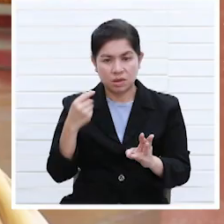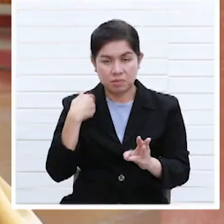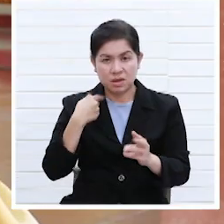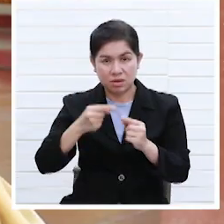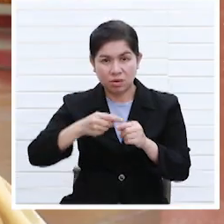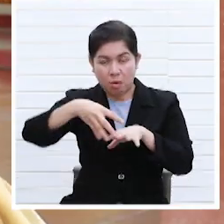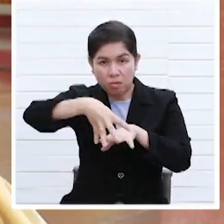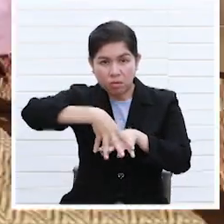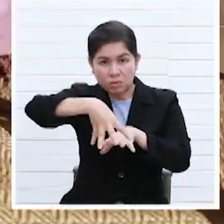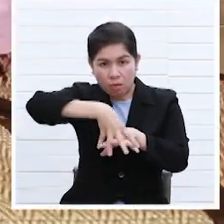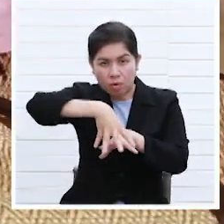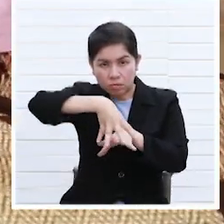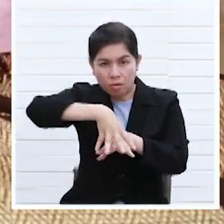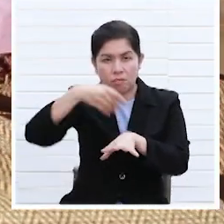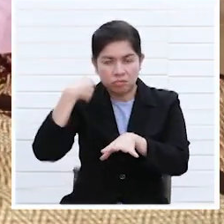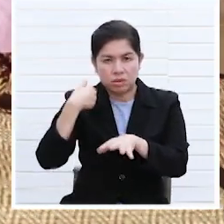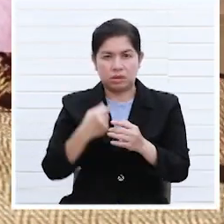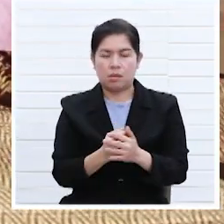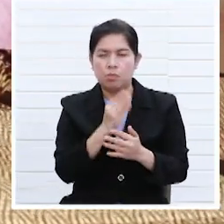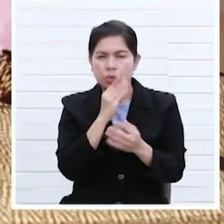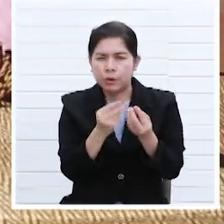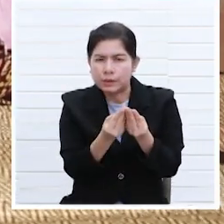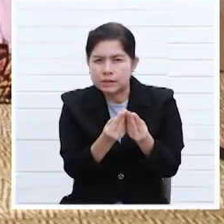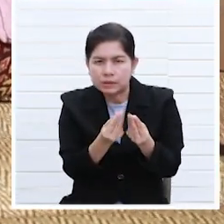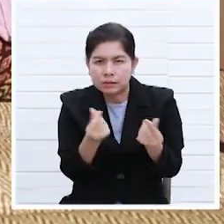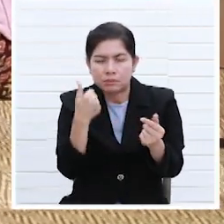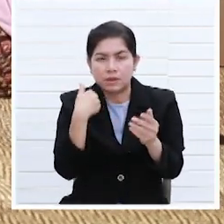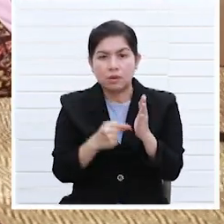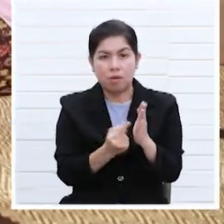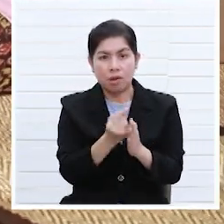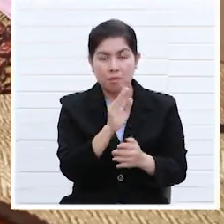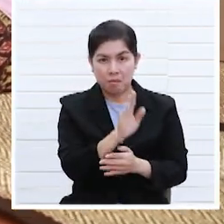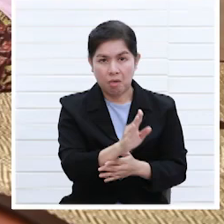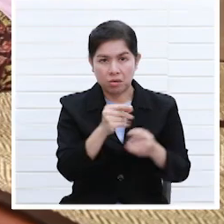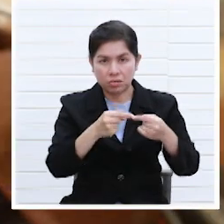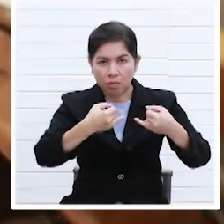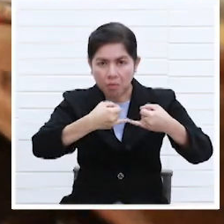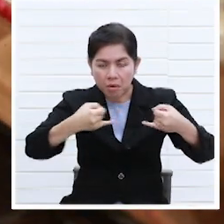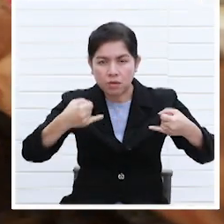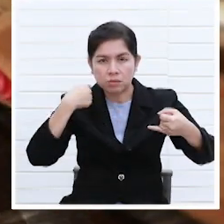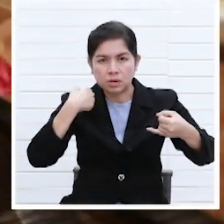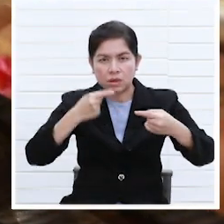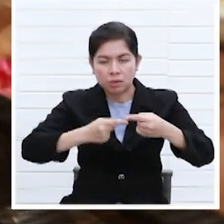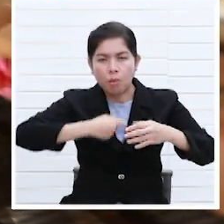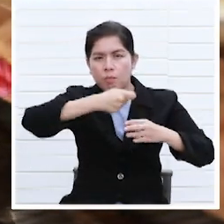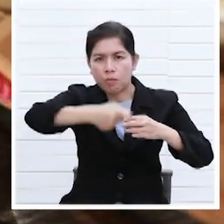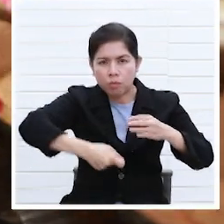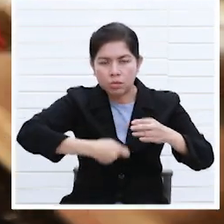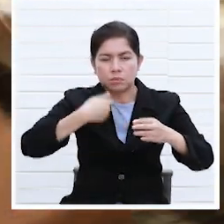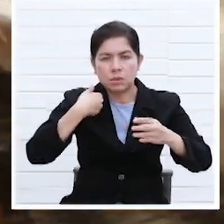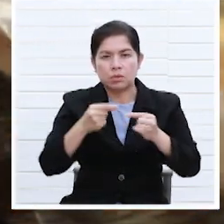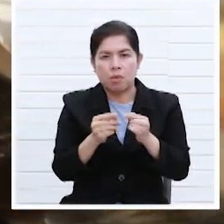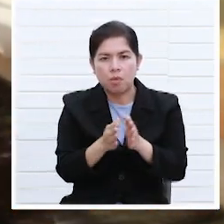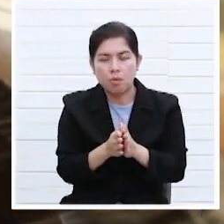ะตอนทอ ครับ ขั้นตอนที่ละเอียดมันต้องมาจากตอนแรกเลย ตอน ขนเลยจนมาถึงการท อ